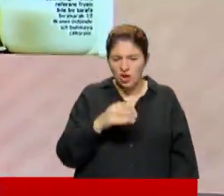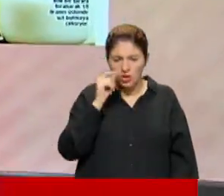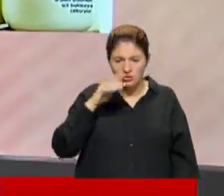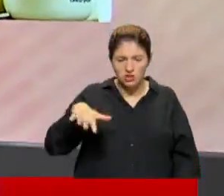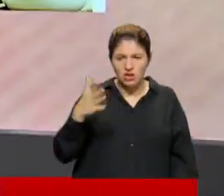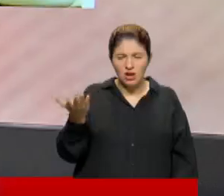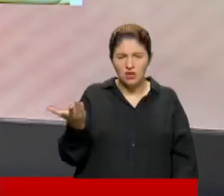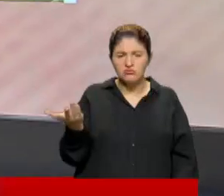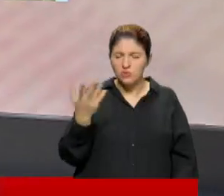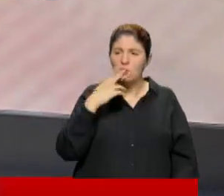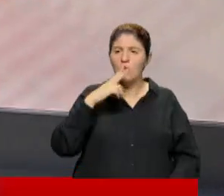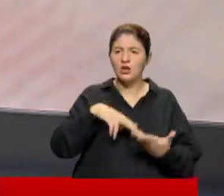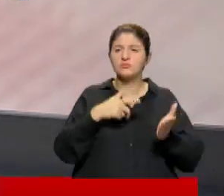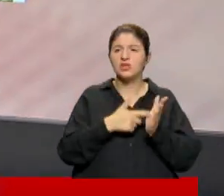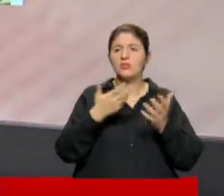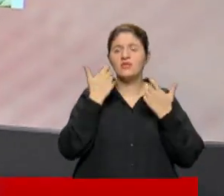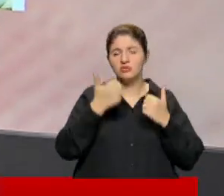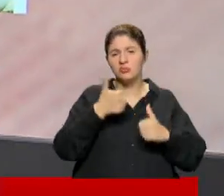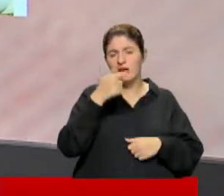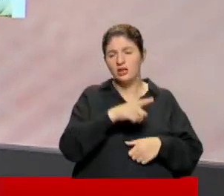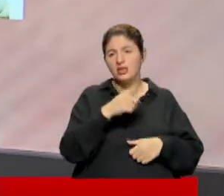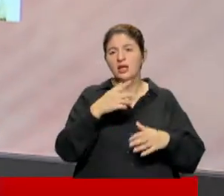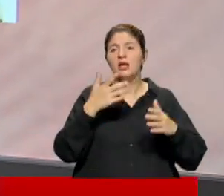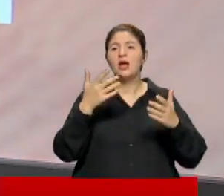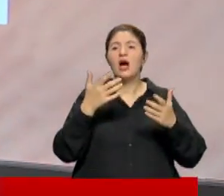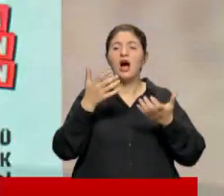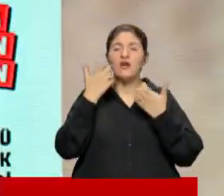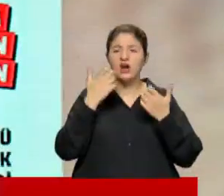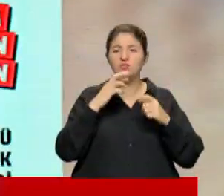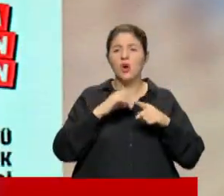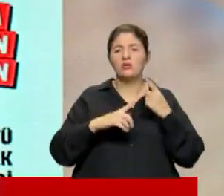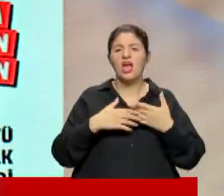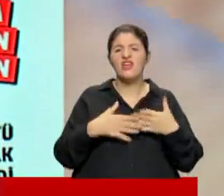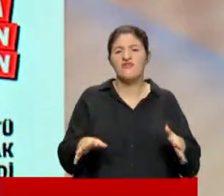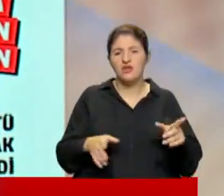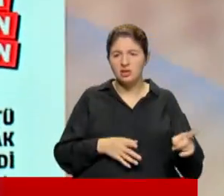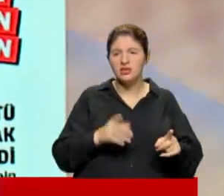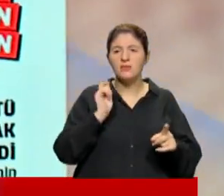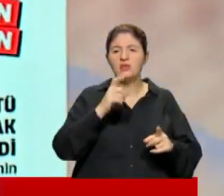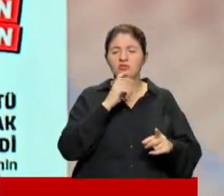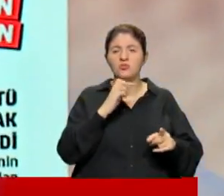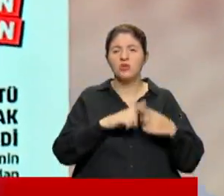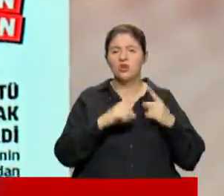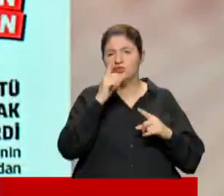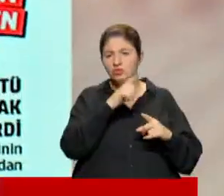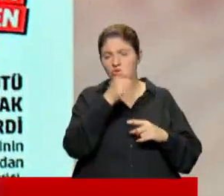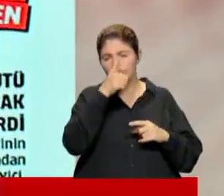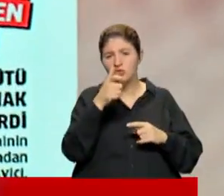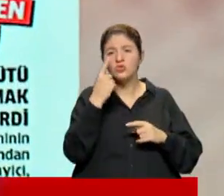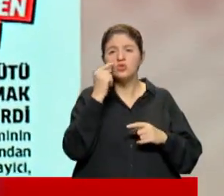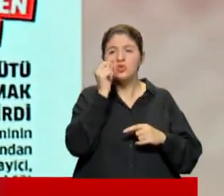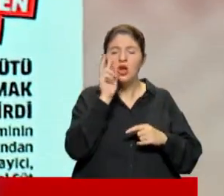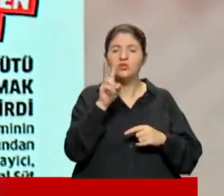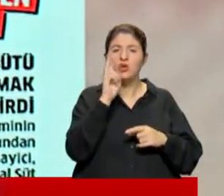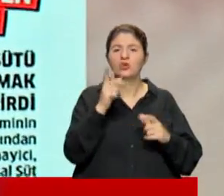insanlara okuyalım Tarım ve Hayvancılık Bakanlığı'nın hayvancılık politikası iflas etti uygulanan yanlış politikalardan dolayı Türkiye Göz